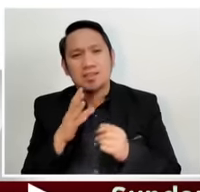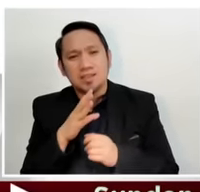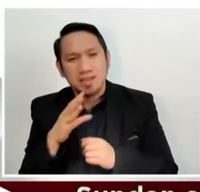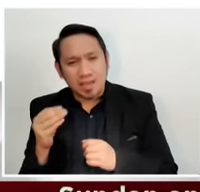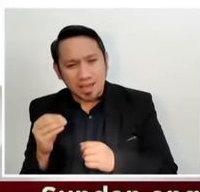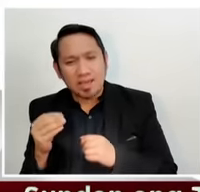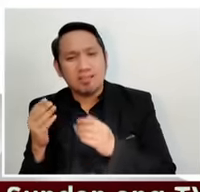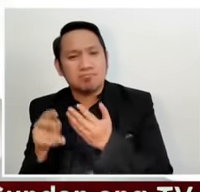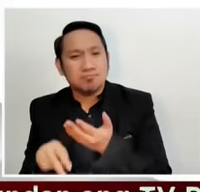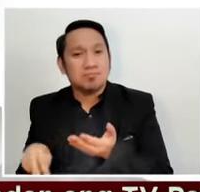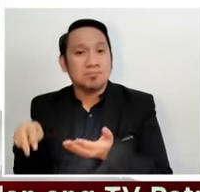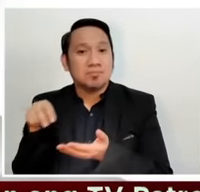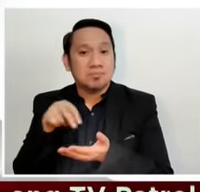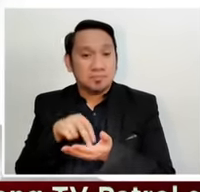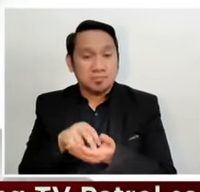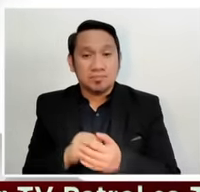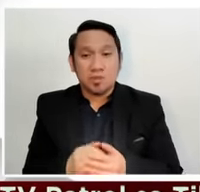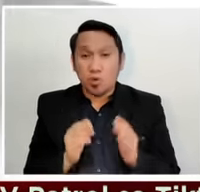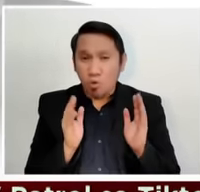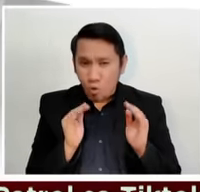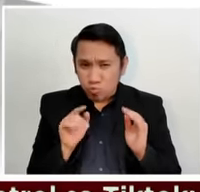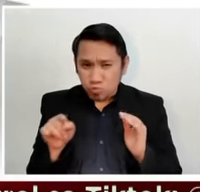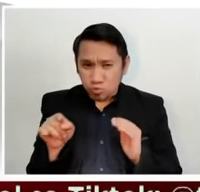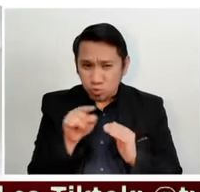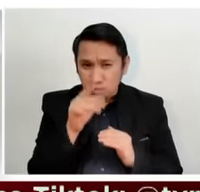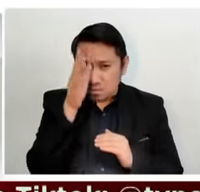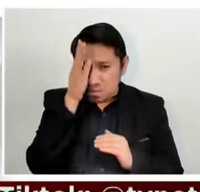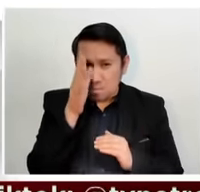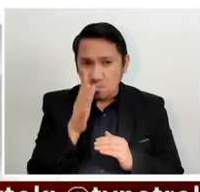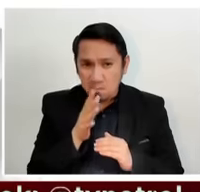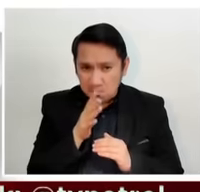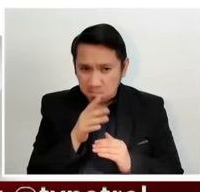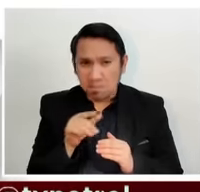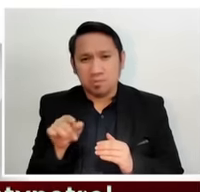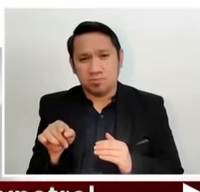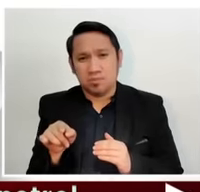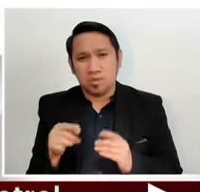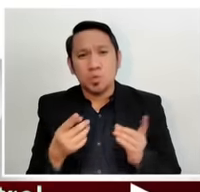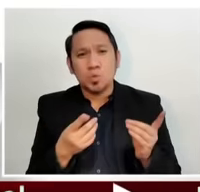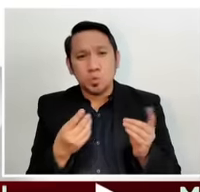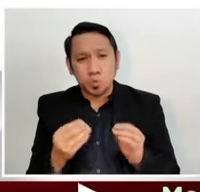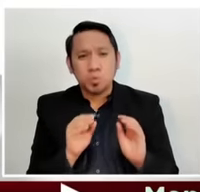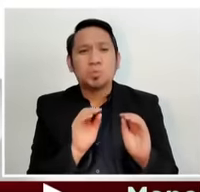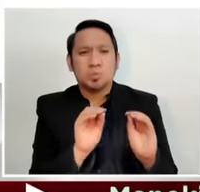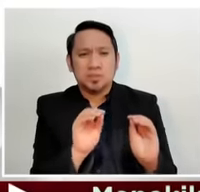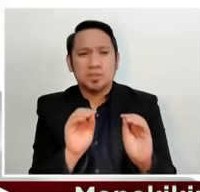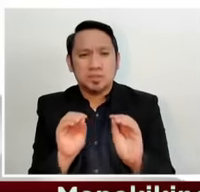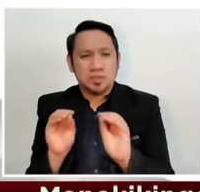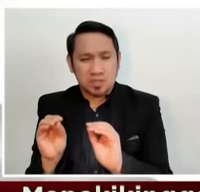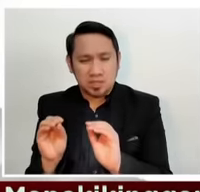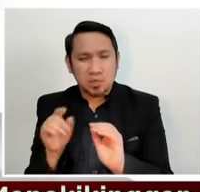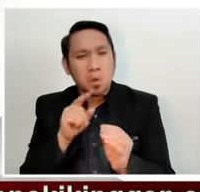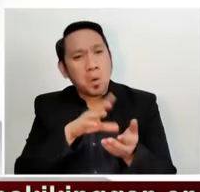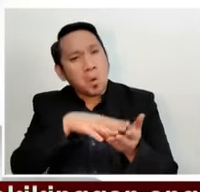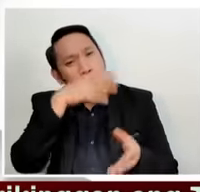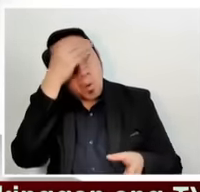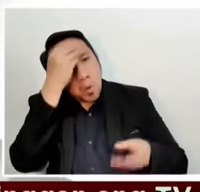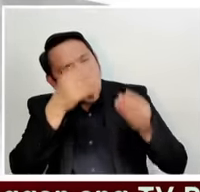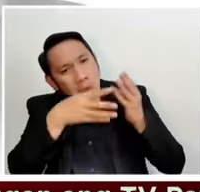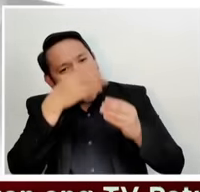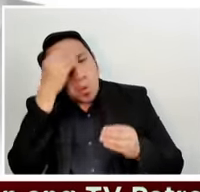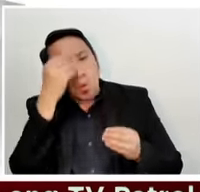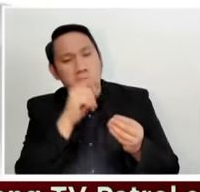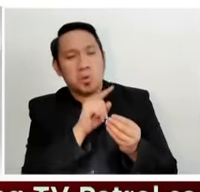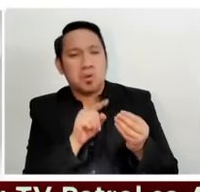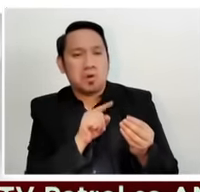ang manguna para yung anak ninyo ay talakihan na pagka ganitong panahon ay